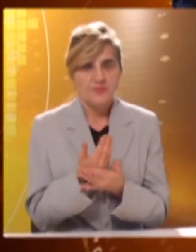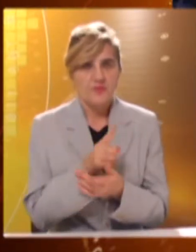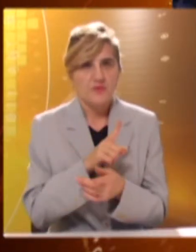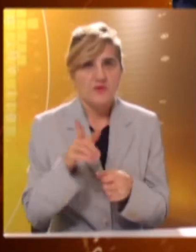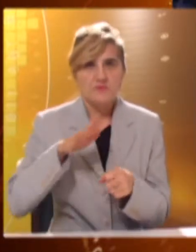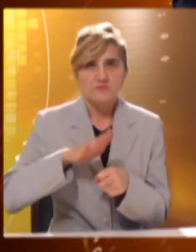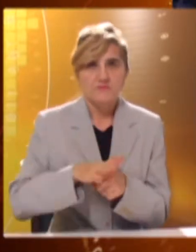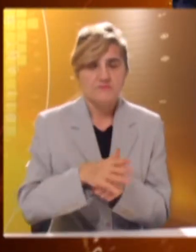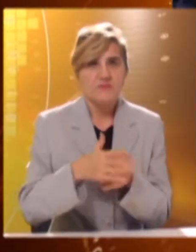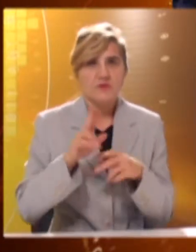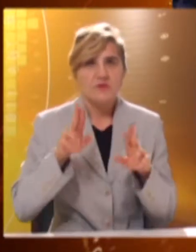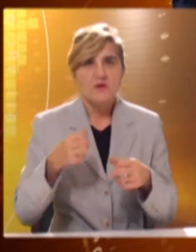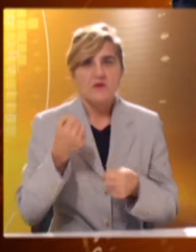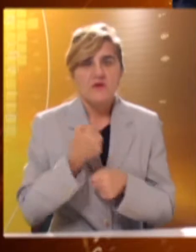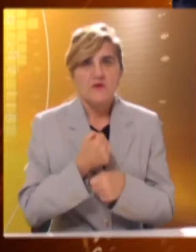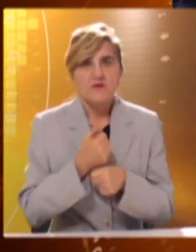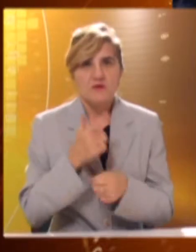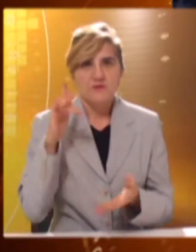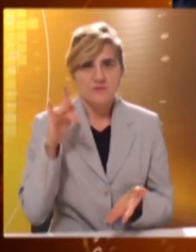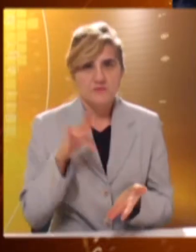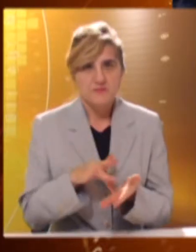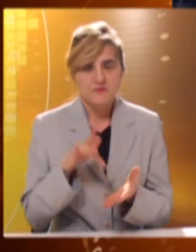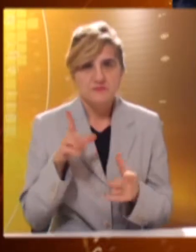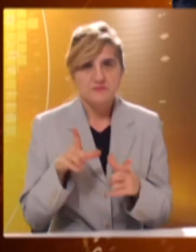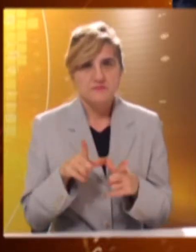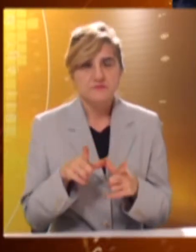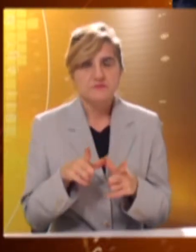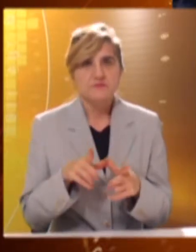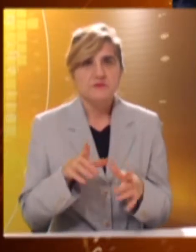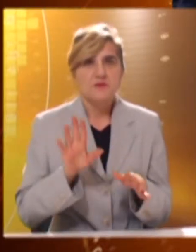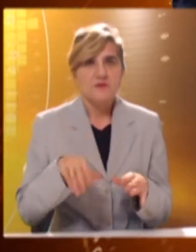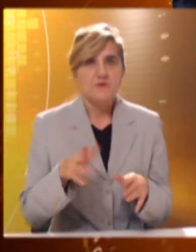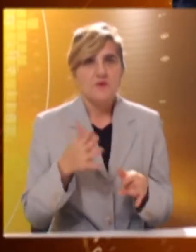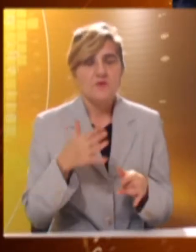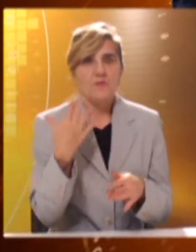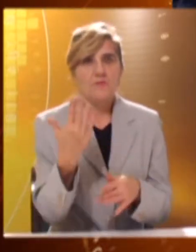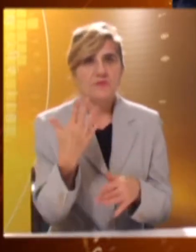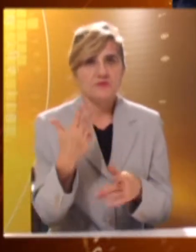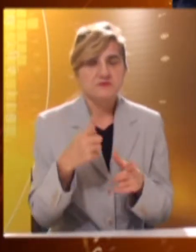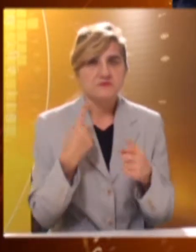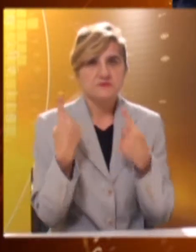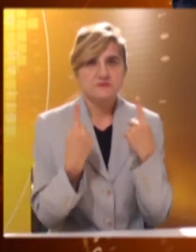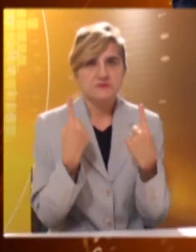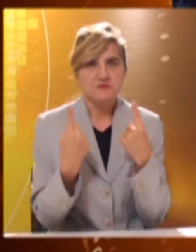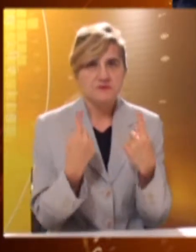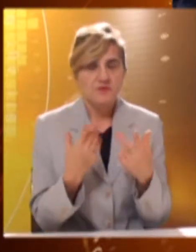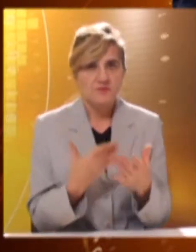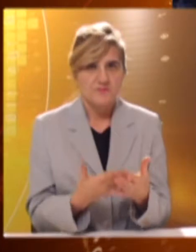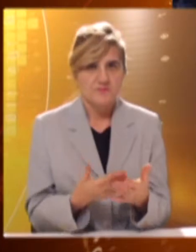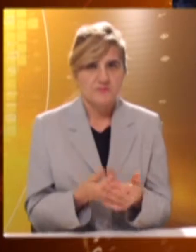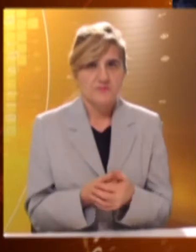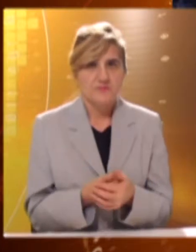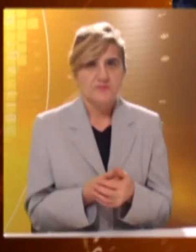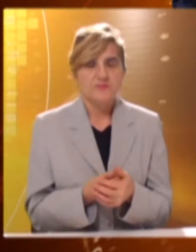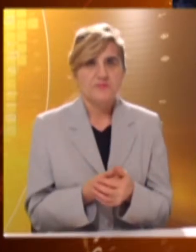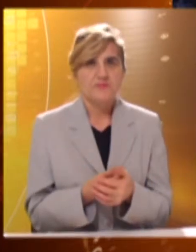zlostavljanje i diskriminacija na radu rešeno je preko 150 radnih spora, dok je pred svim sudovima u Srbiji taj